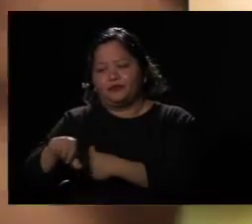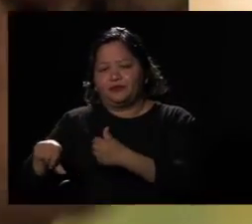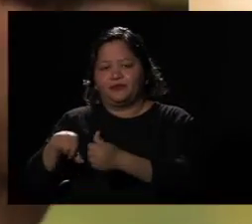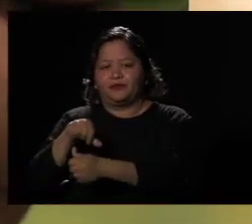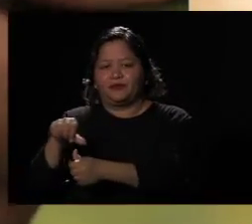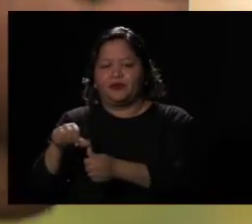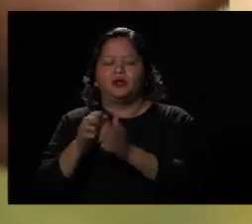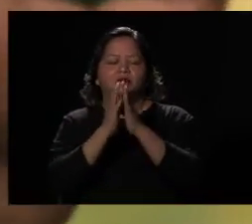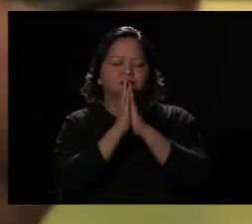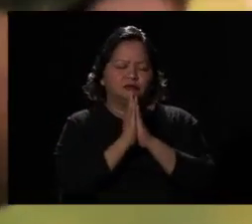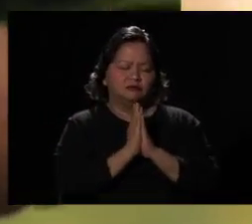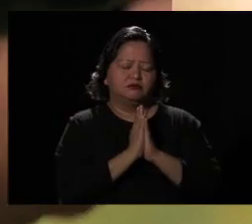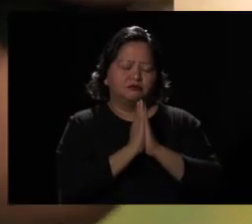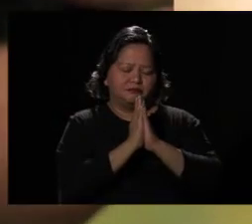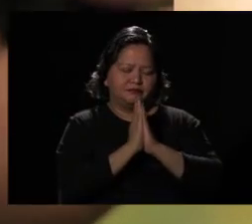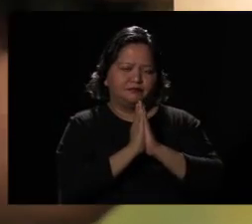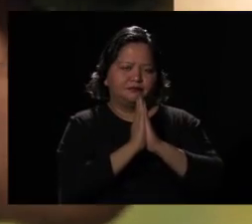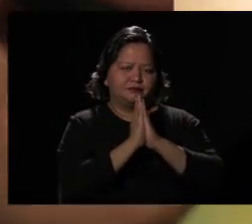famaisin